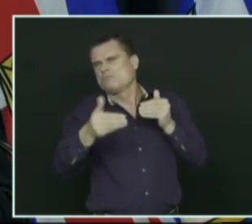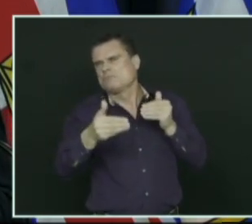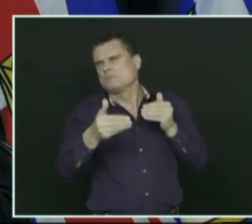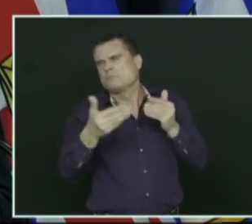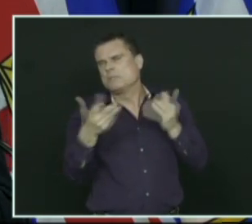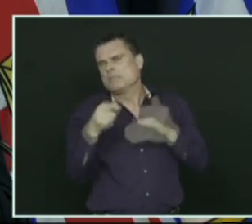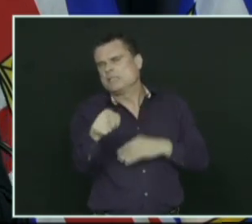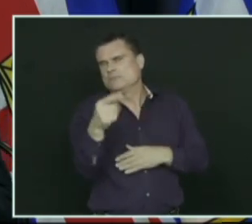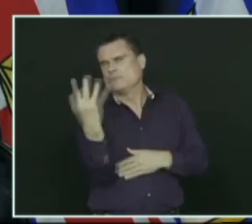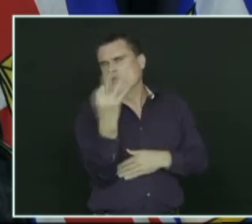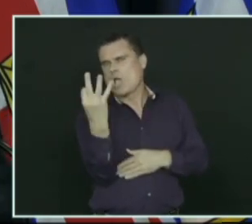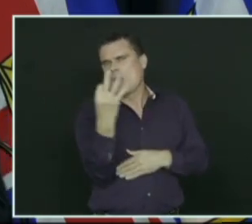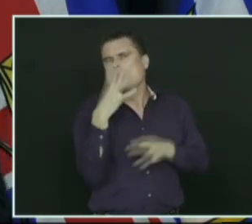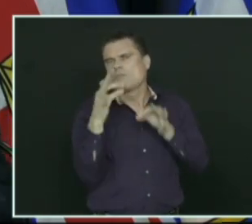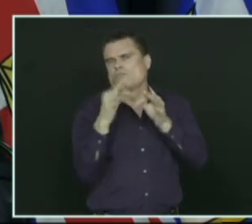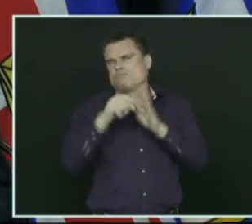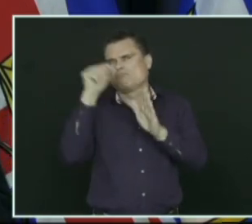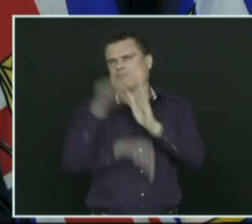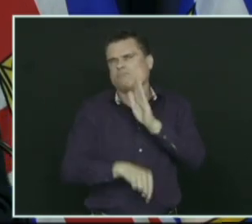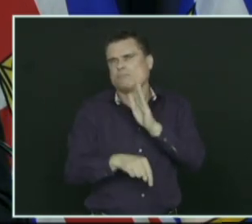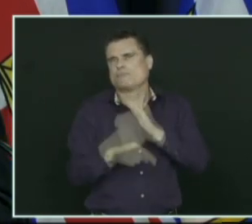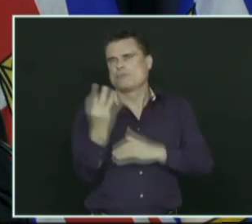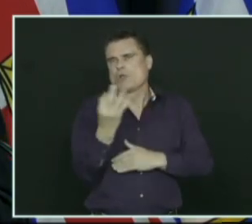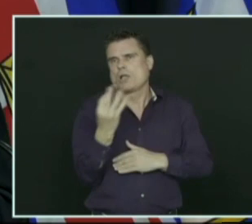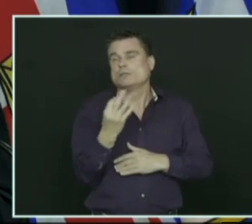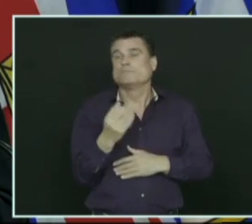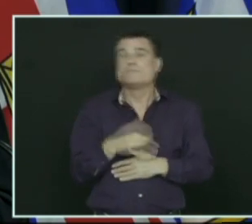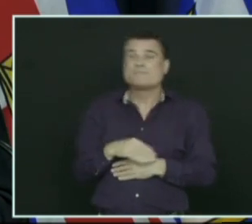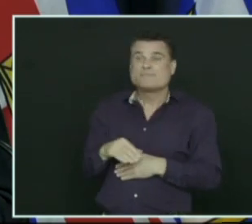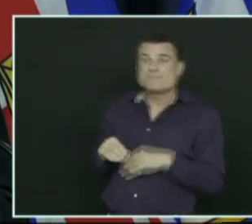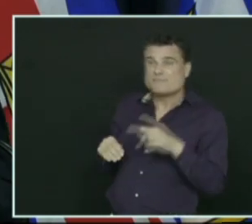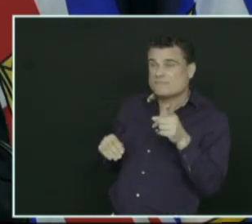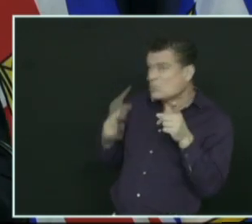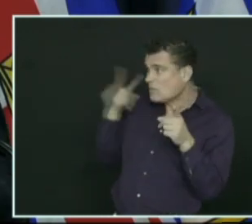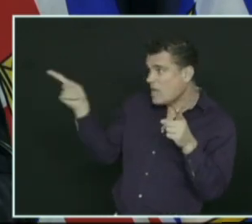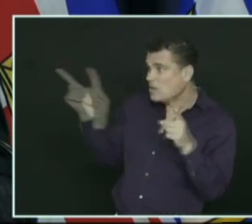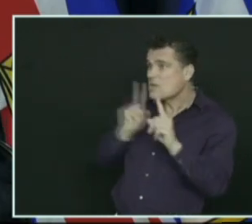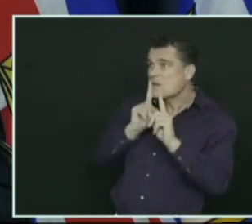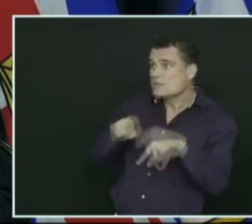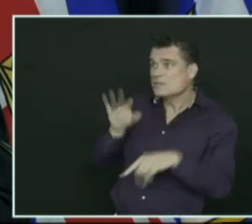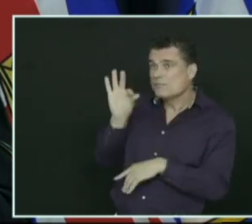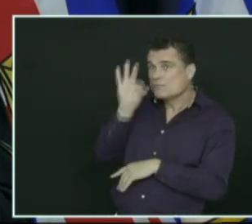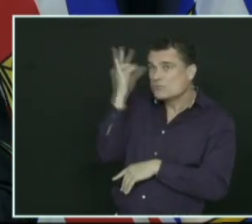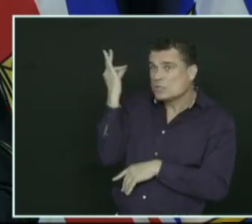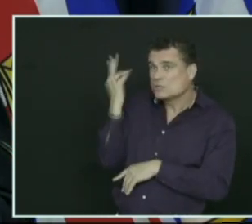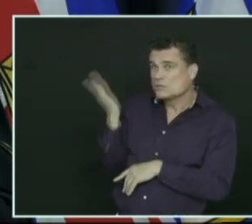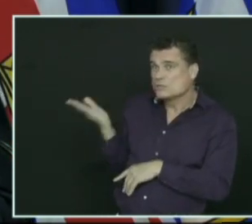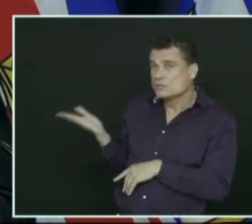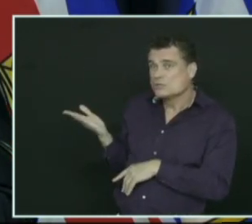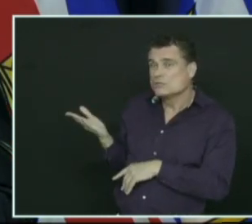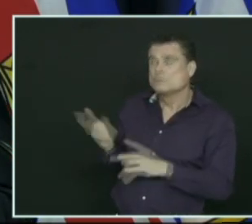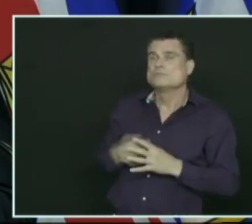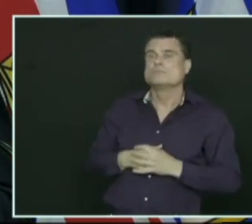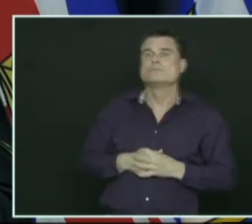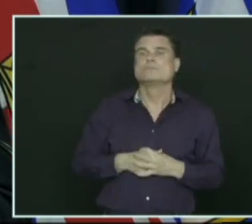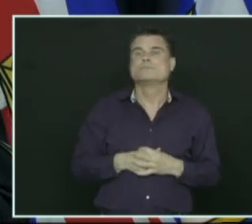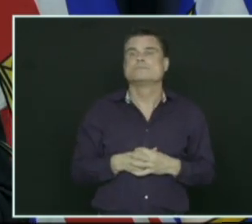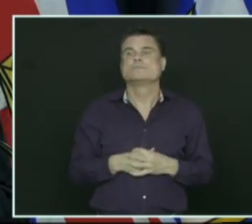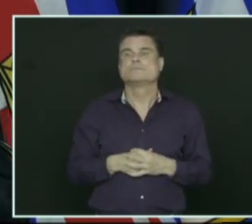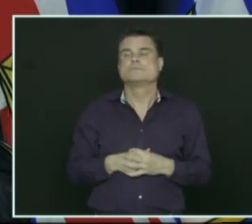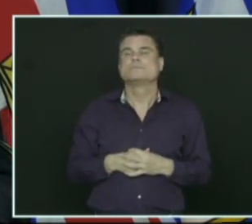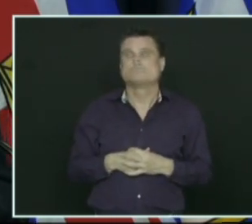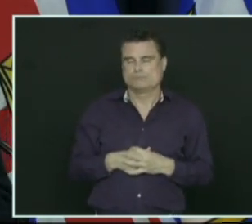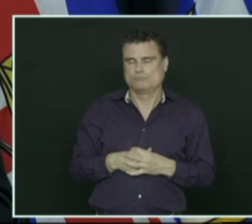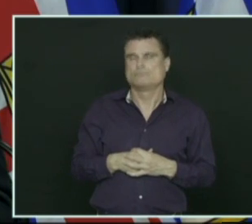Fraser, et il y a bien entendu une situation très sérieuse